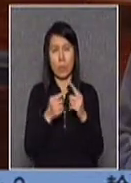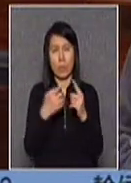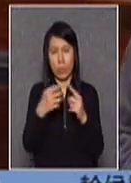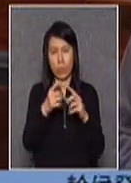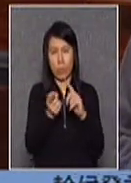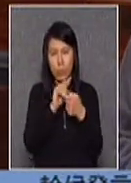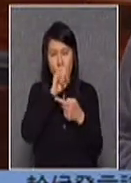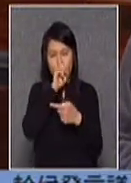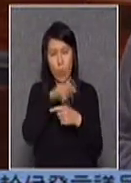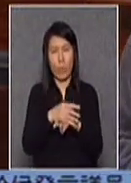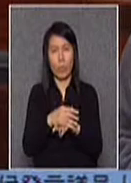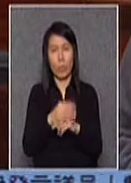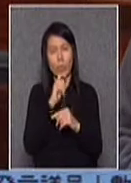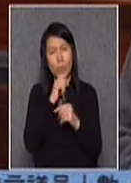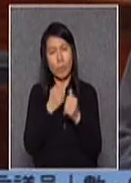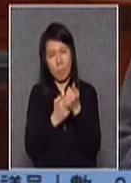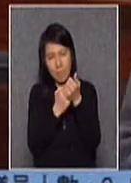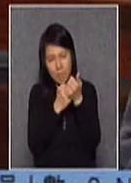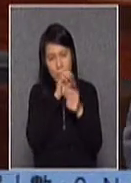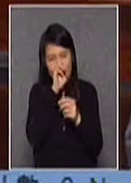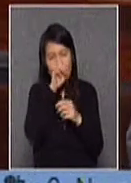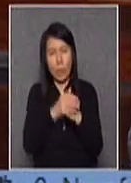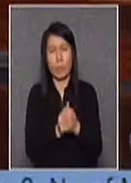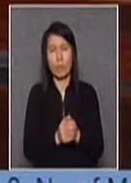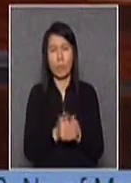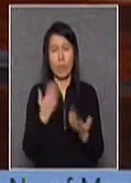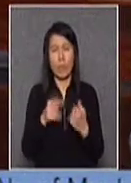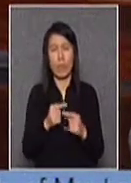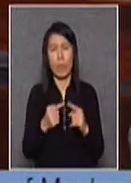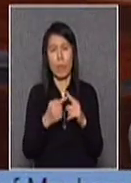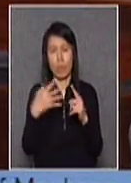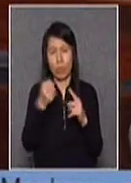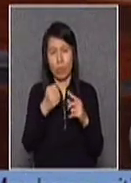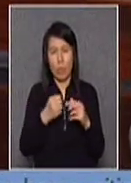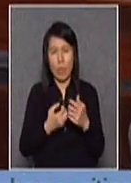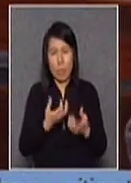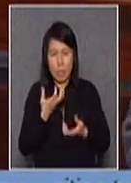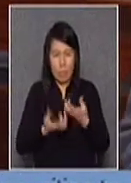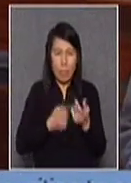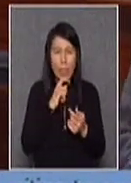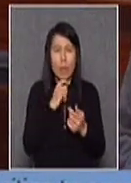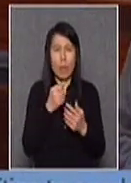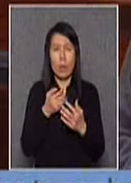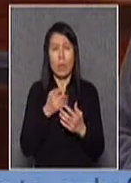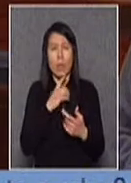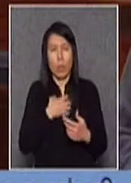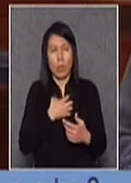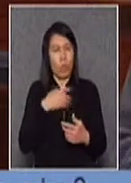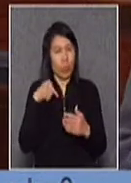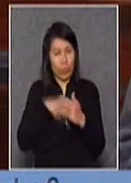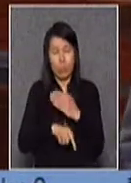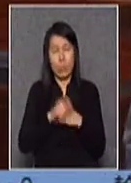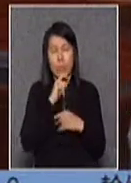幫他們搖旗吶喊，但是作為激進的民主派呢，即我們的感受很深，因為